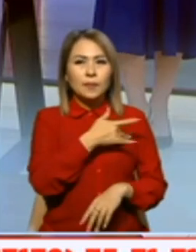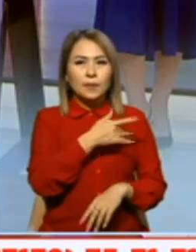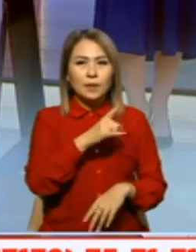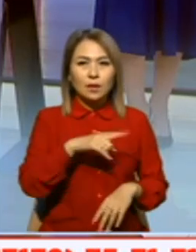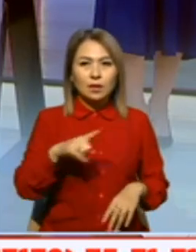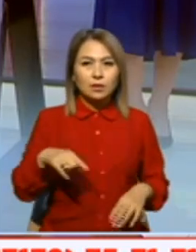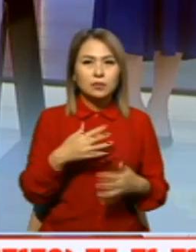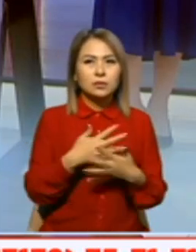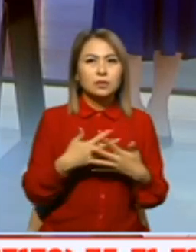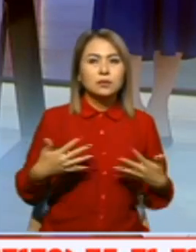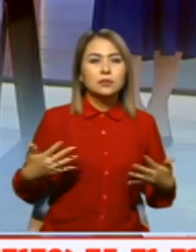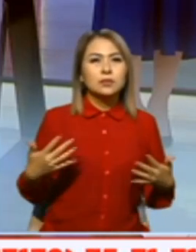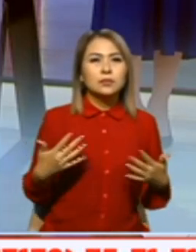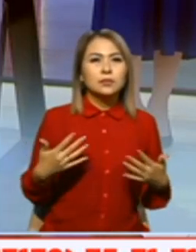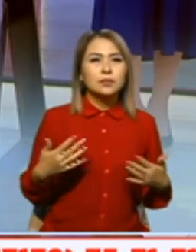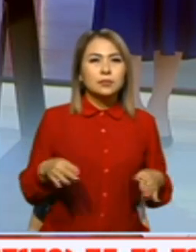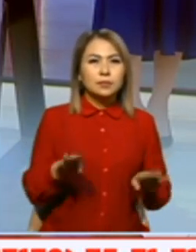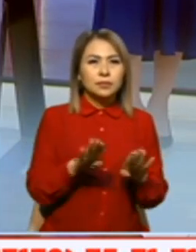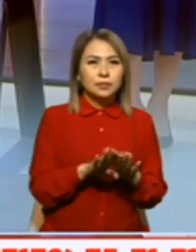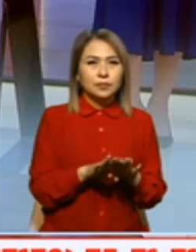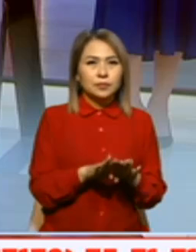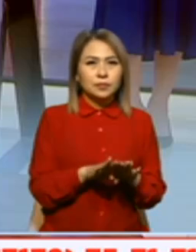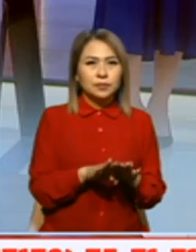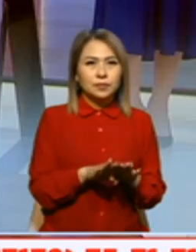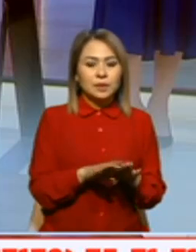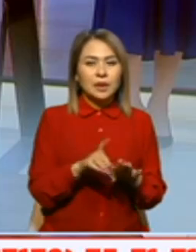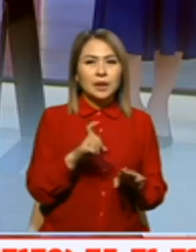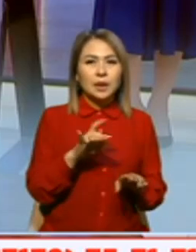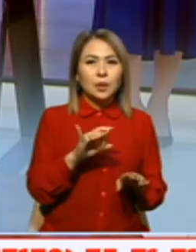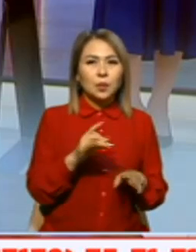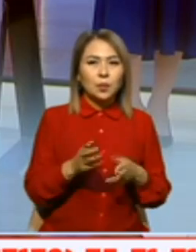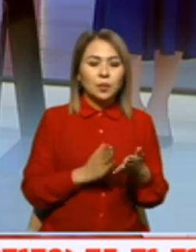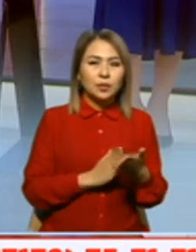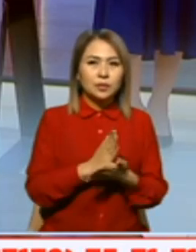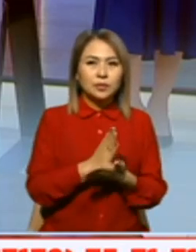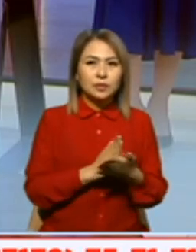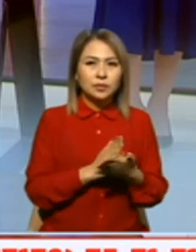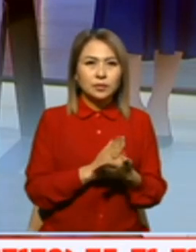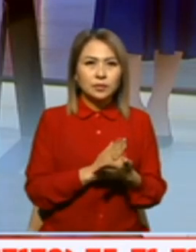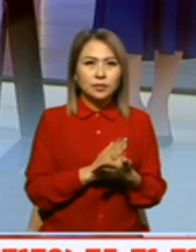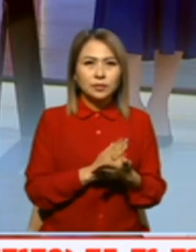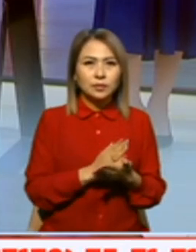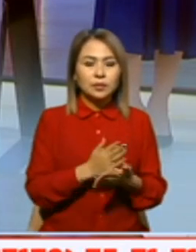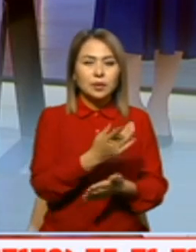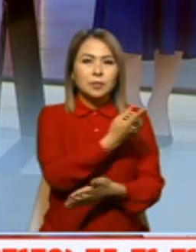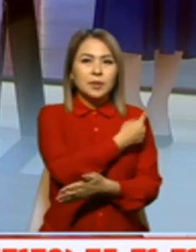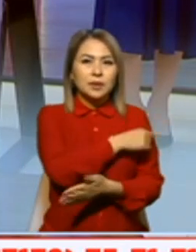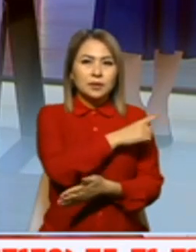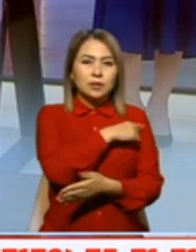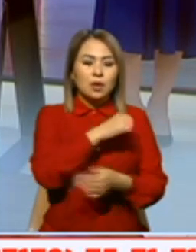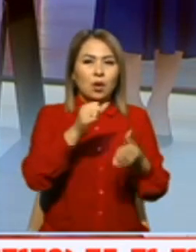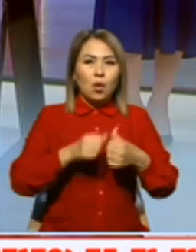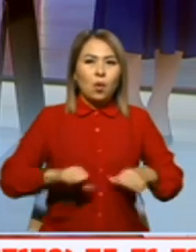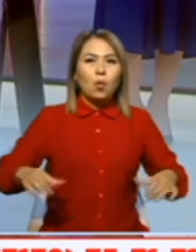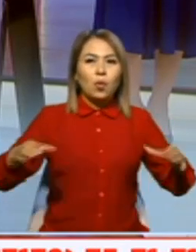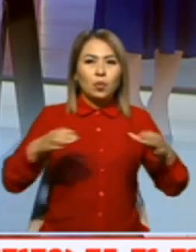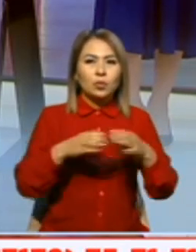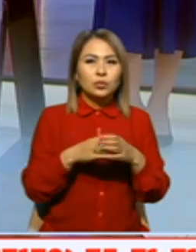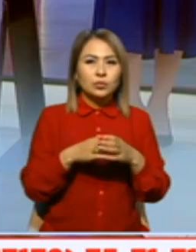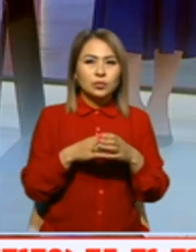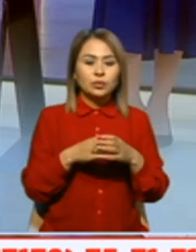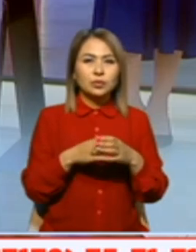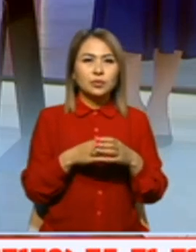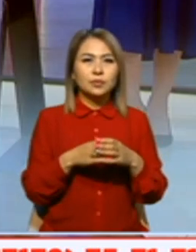Кешенді мамандары. Кешенді мамандары. Неонаталды хирургтар болуы мүмкін. Солармен бізге медициналық консилиум деген болады. Ол